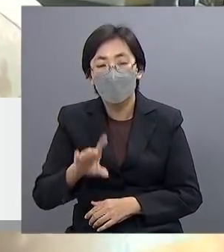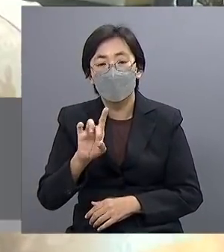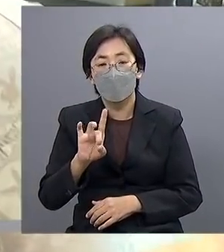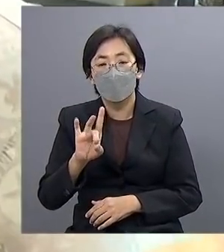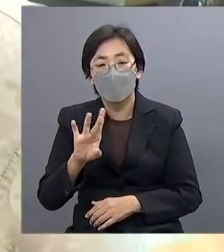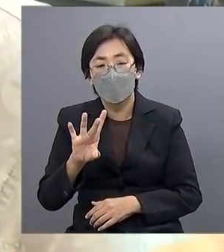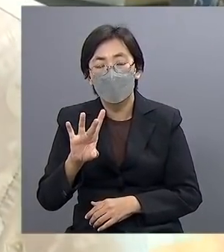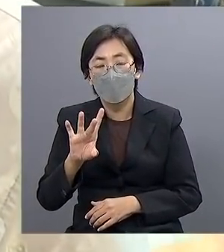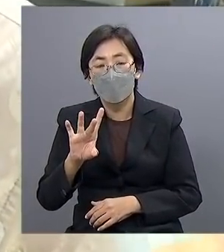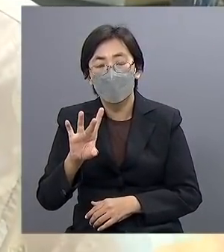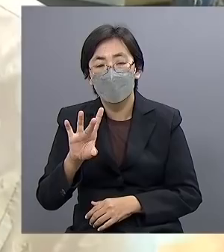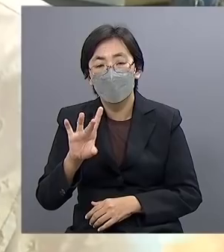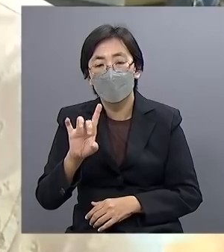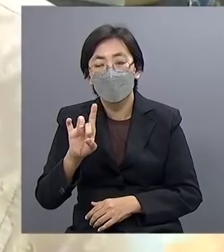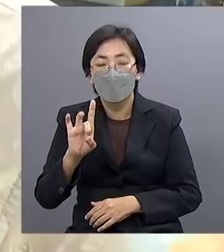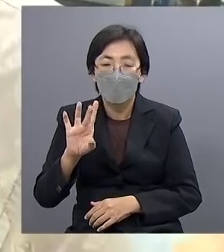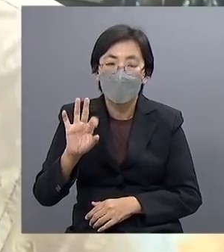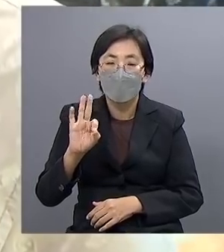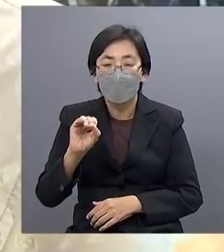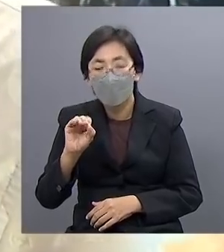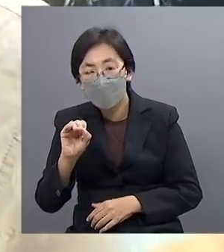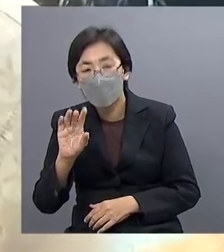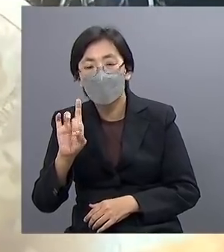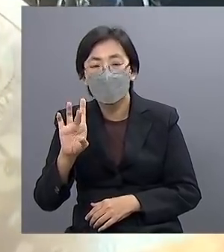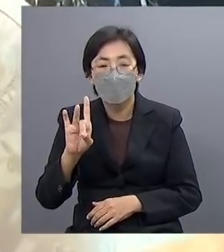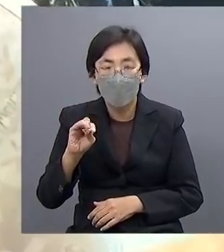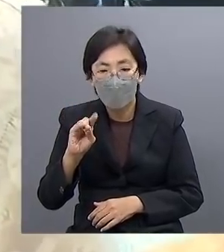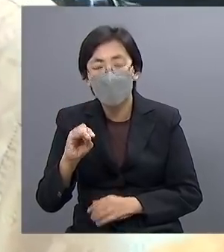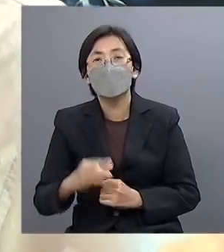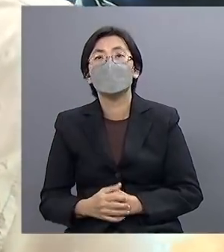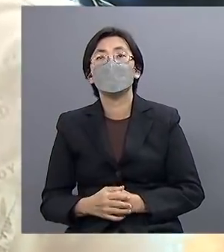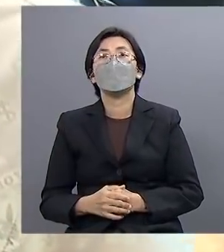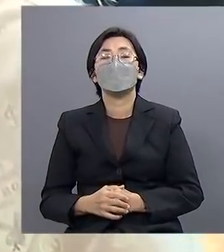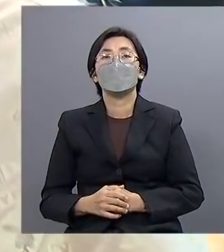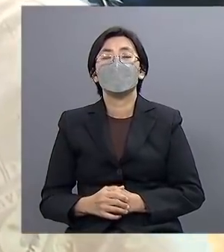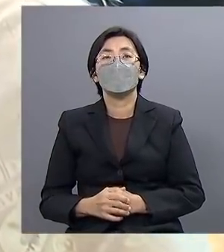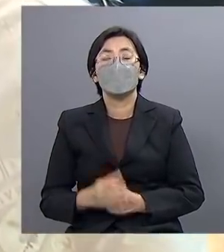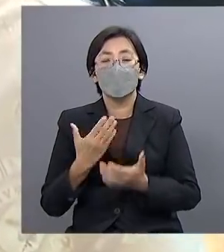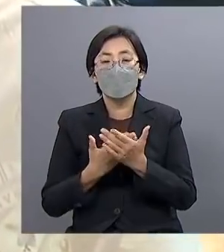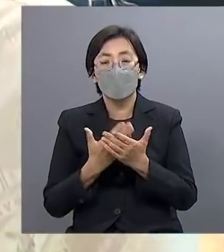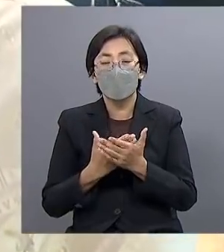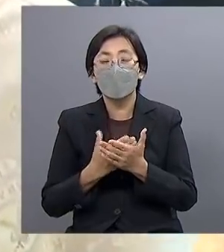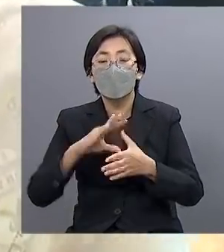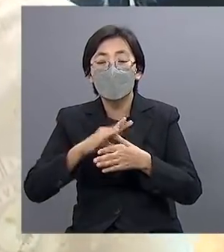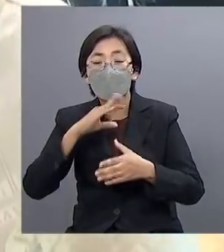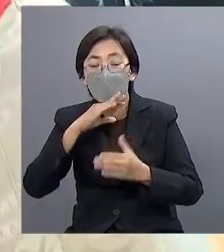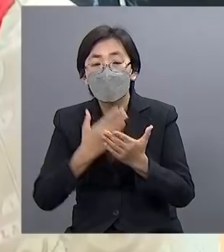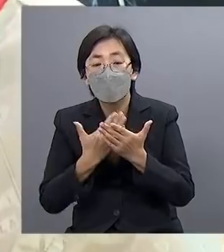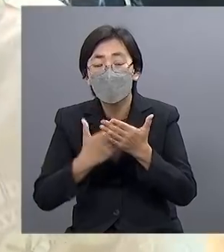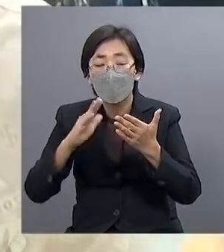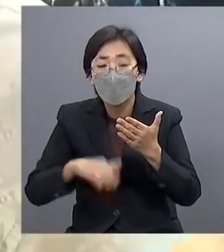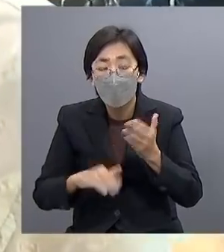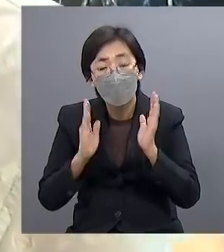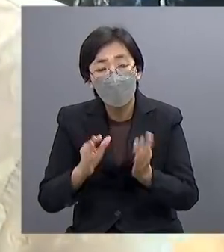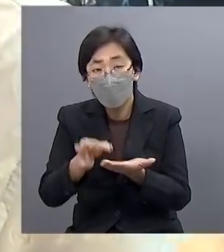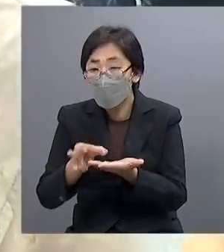100ไปปลายครับผม190 180เนี่ย ค่ะ ครับผม ทีนี้พอราคามันลงมาเนี่ยลูกค้าเป็นยังไงบ้าง ลูกค้าก็มาซื้อจับจ่